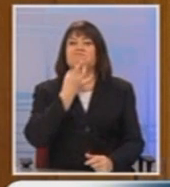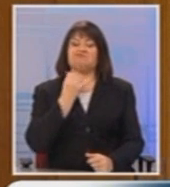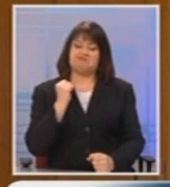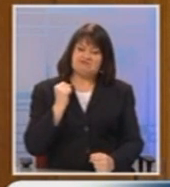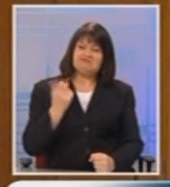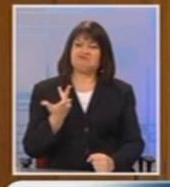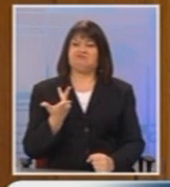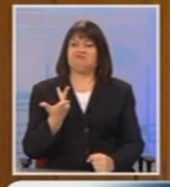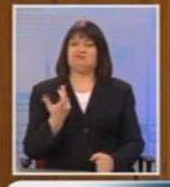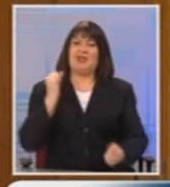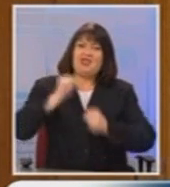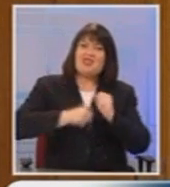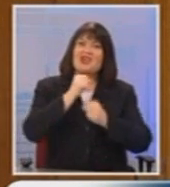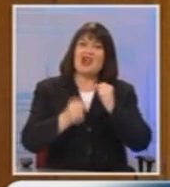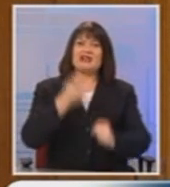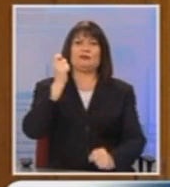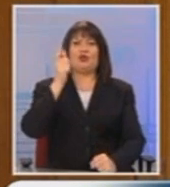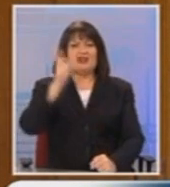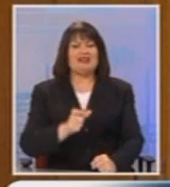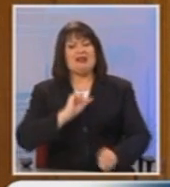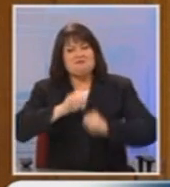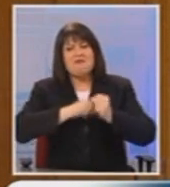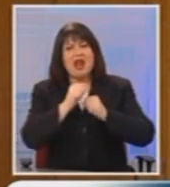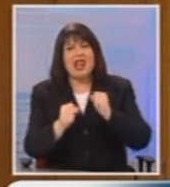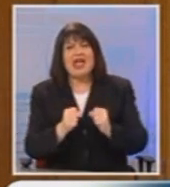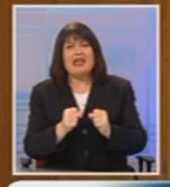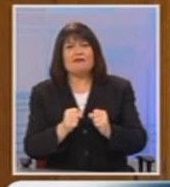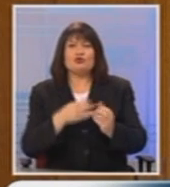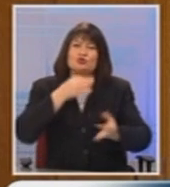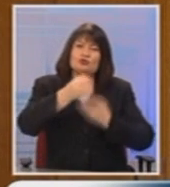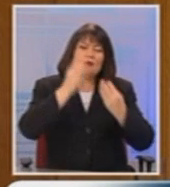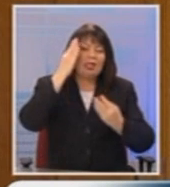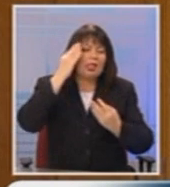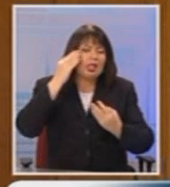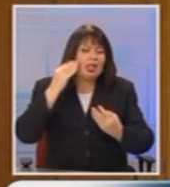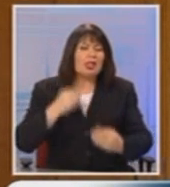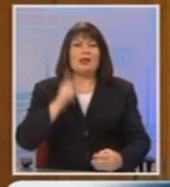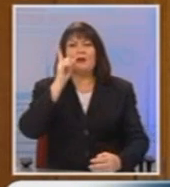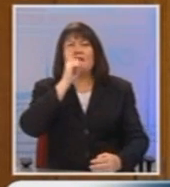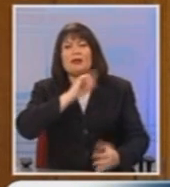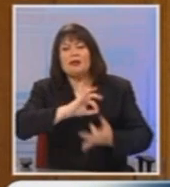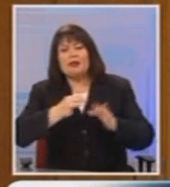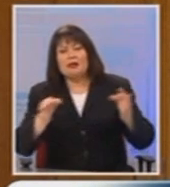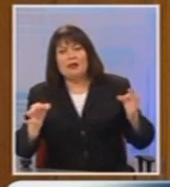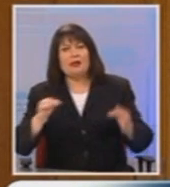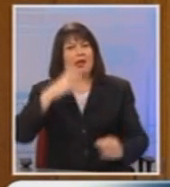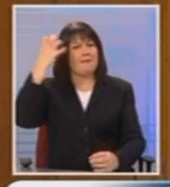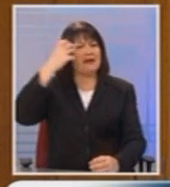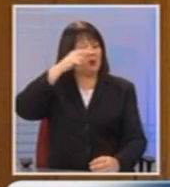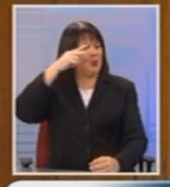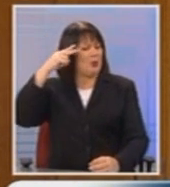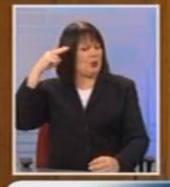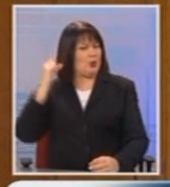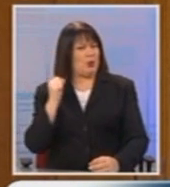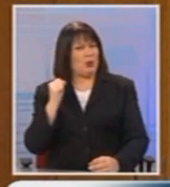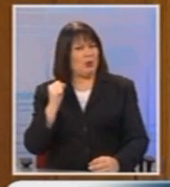Σκληραγωγημένοι στη δράση πολιτική να παραμυθιάζονται από ακαδημαϊκές αυθεντίες οι